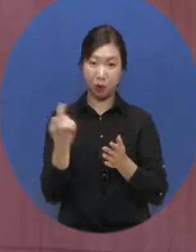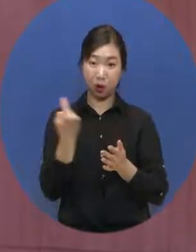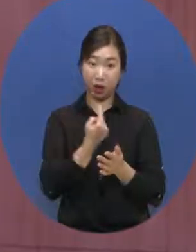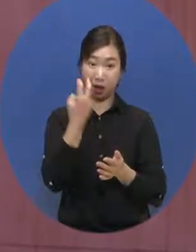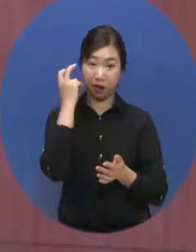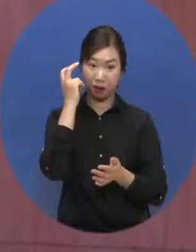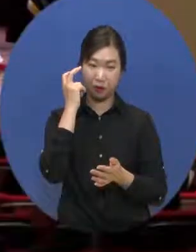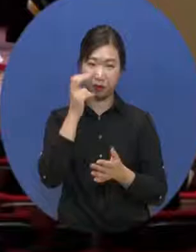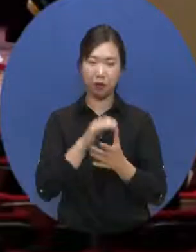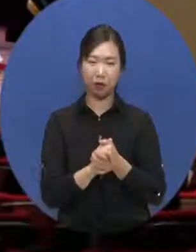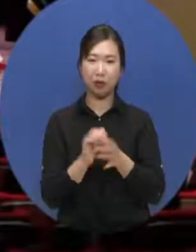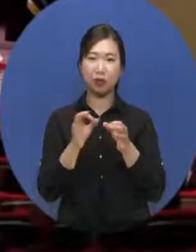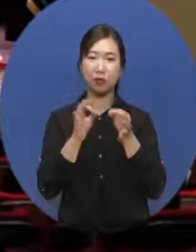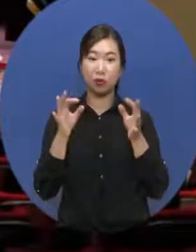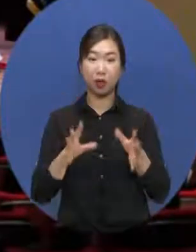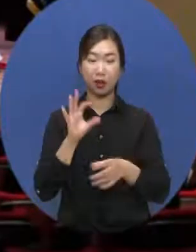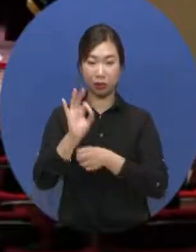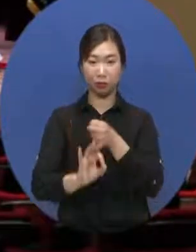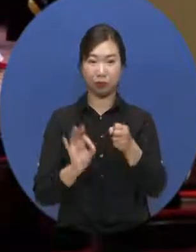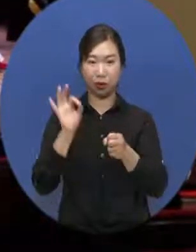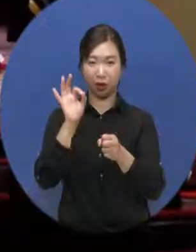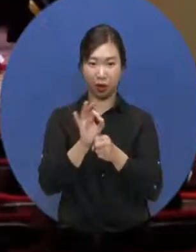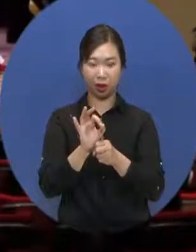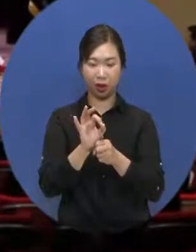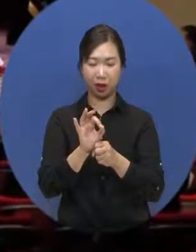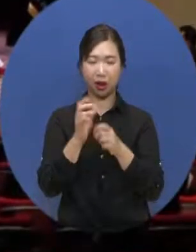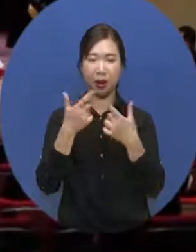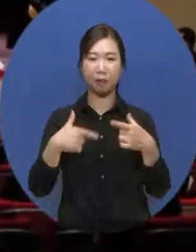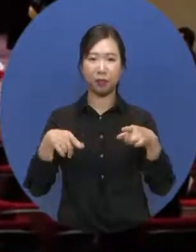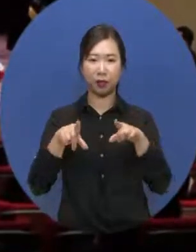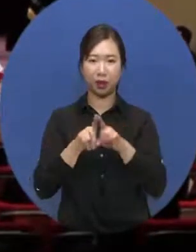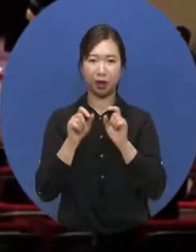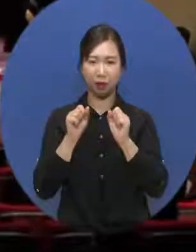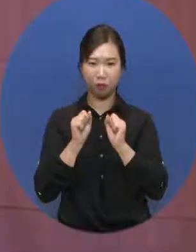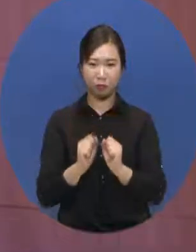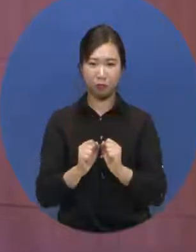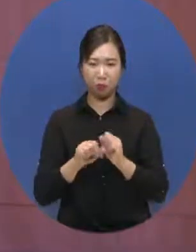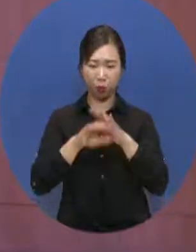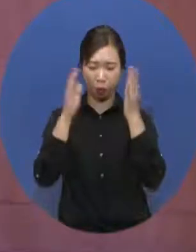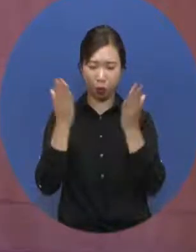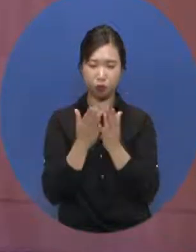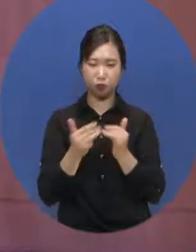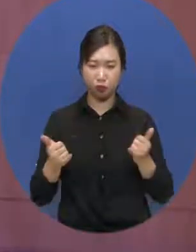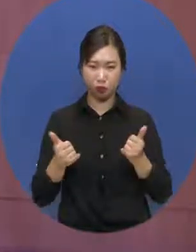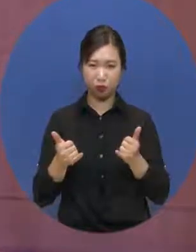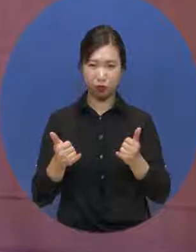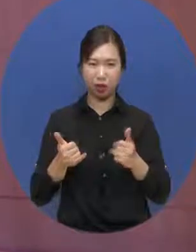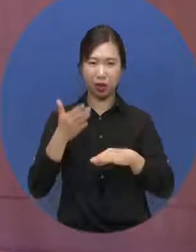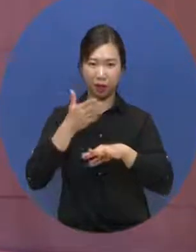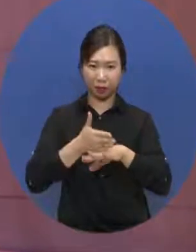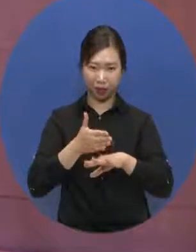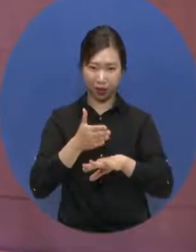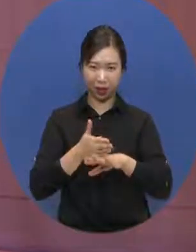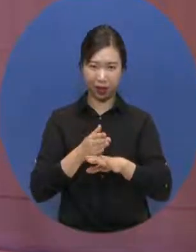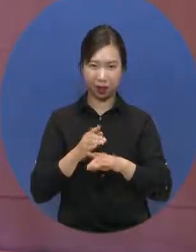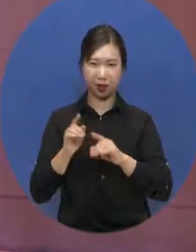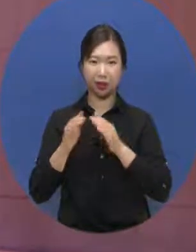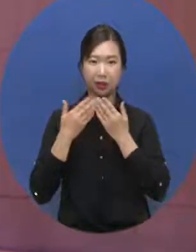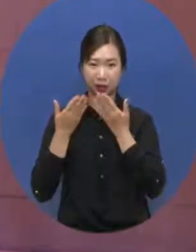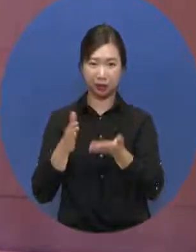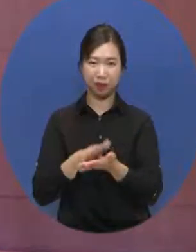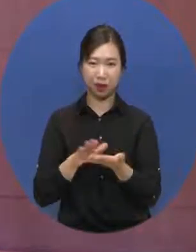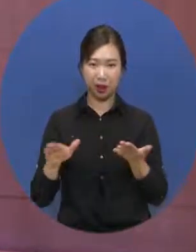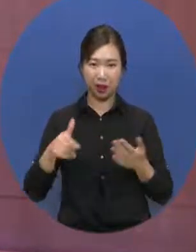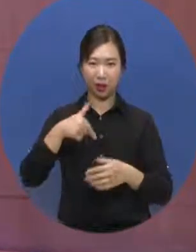그동안 10년의 역사를 함께 해주신 모든 분들께 감사드립니다. 우리가 강인행 선생님의